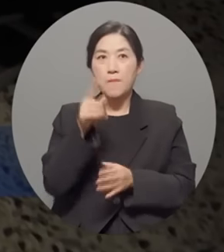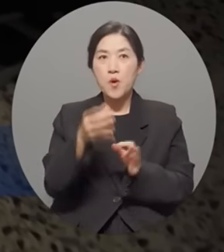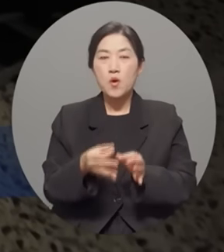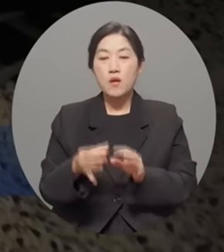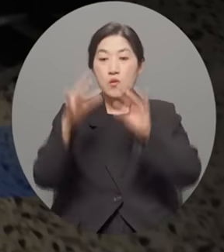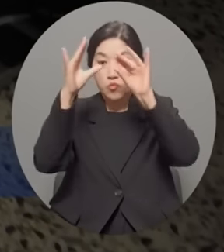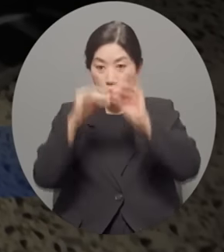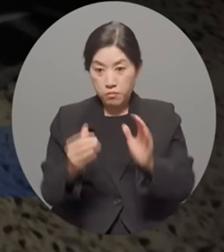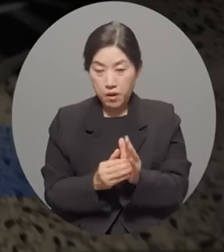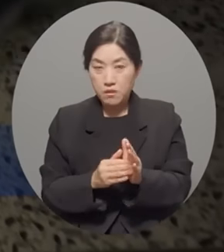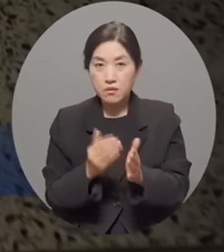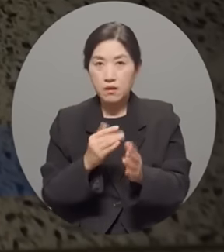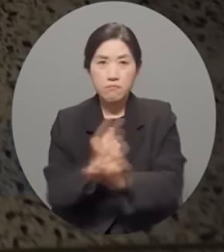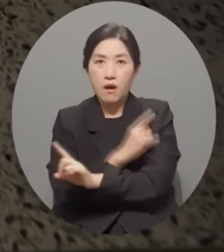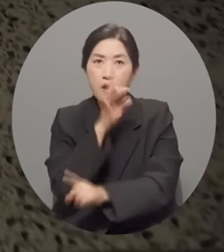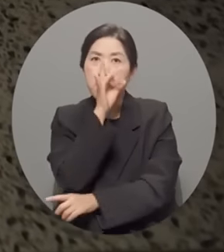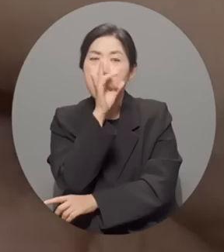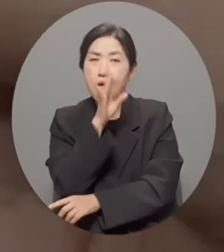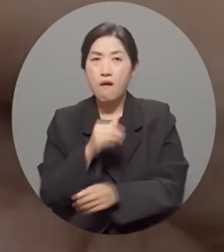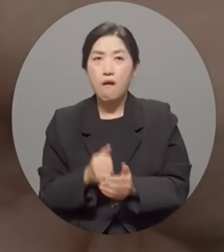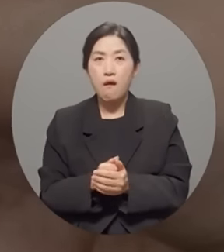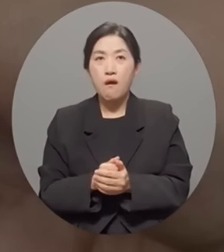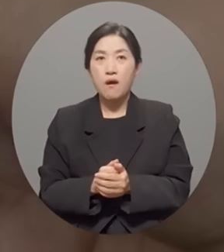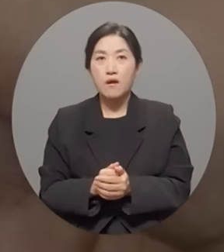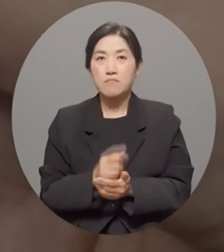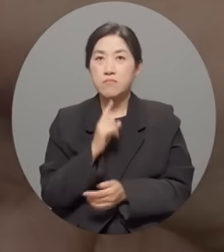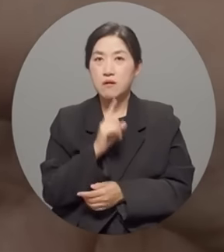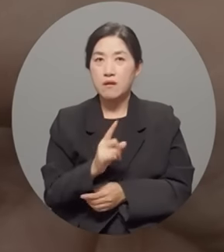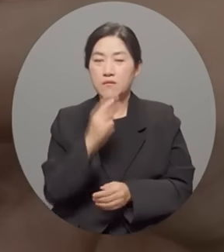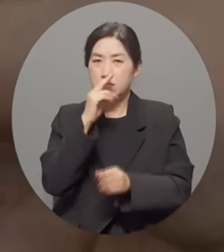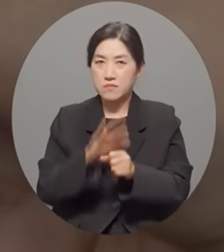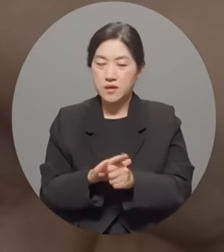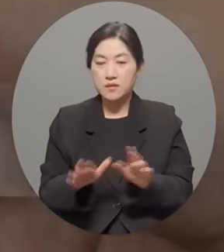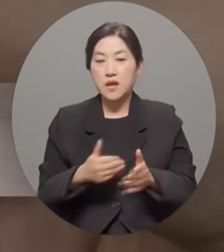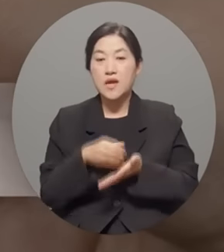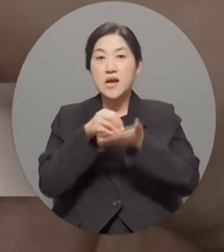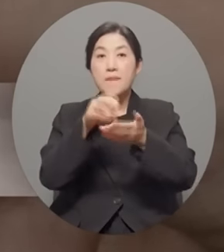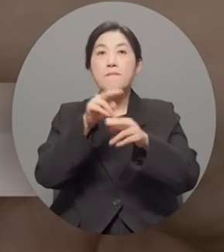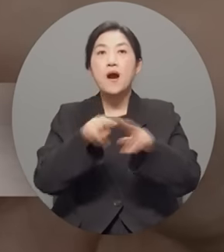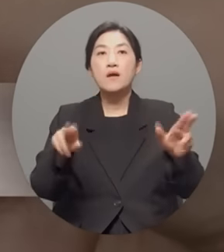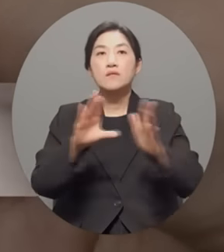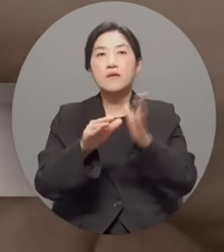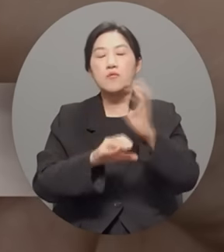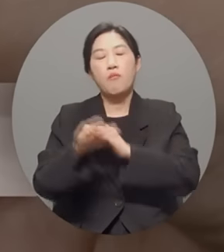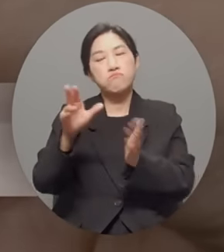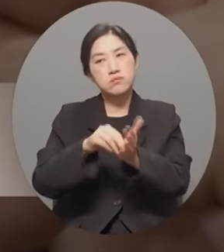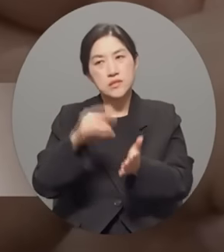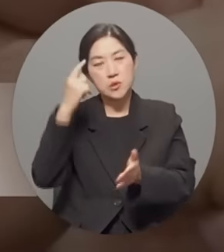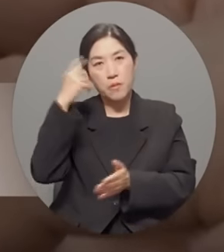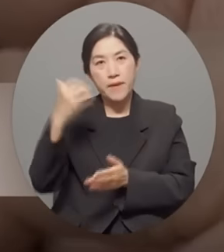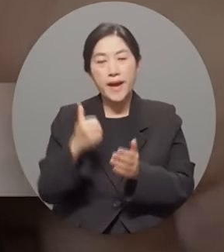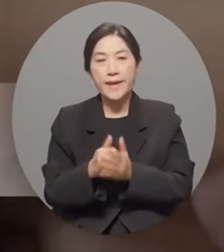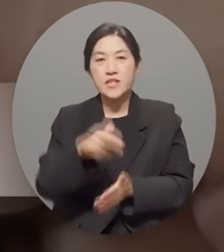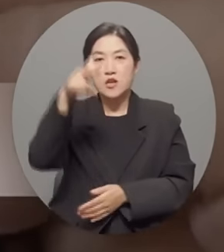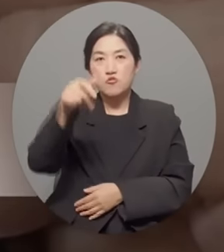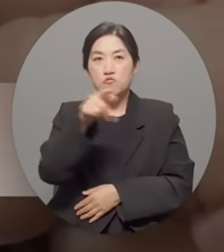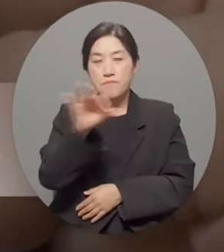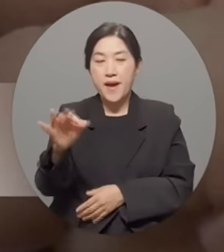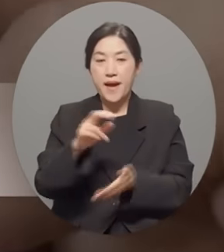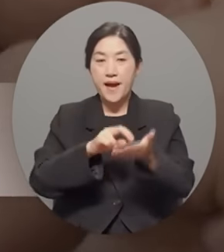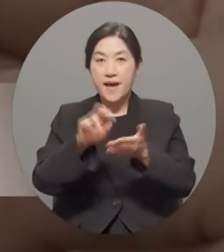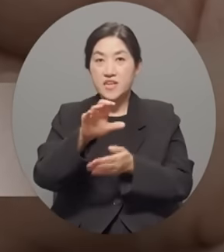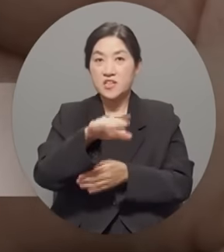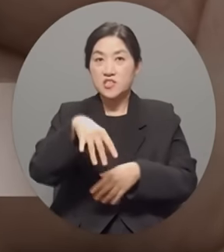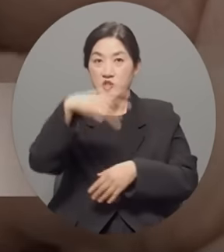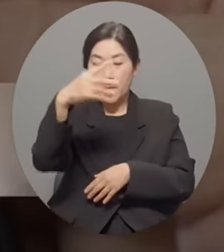미동의 바꿀 수가 없다는 거예요 더 큰 문제는 가입을 해제할 때입니다 쿠팡의 SNS 첫 화면에선